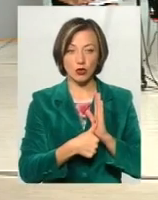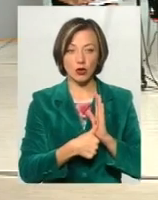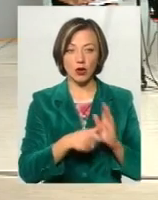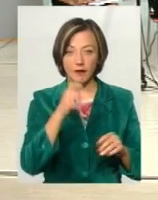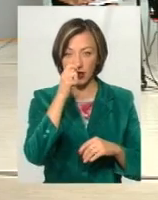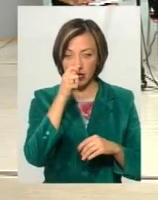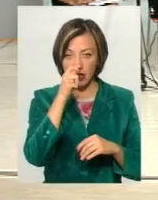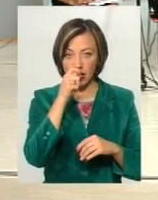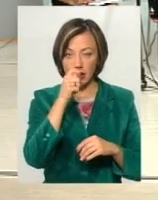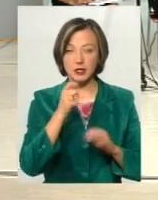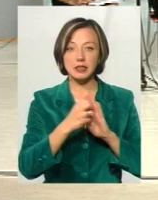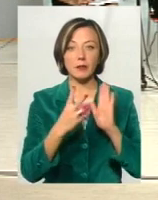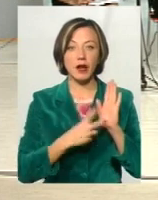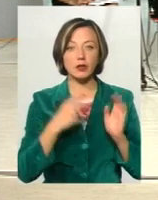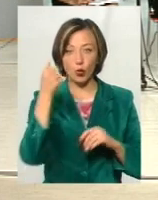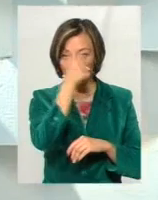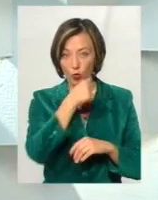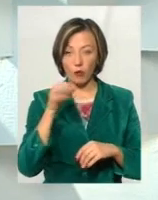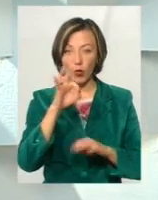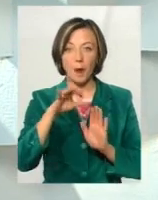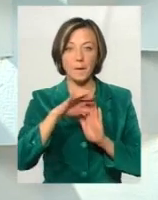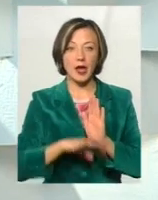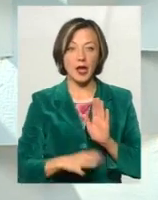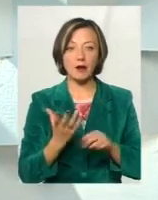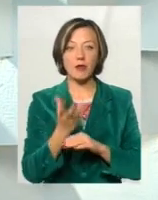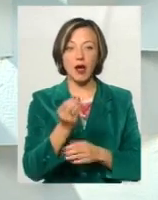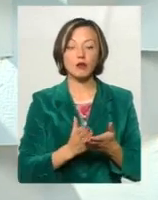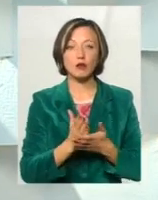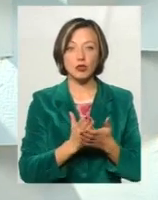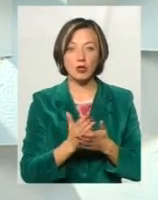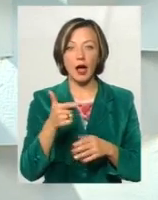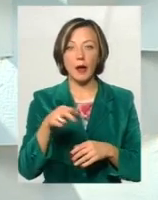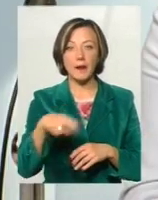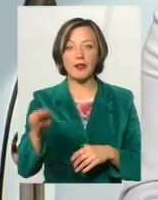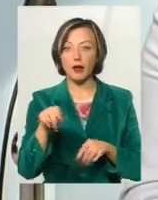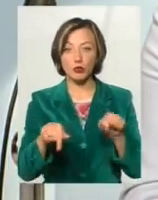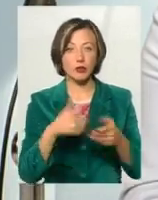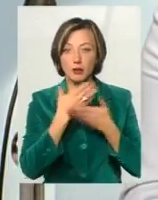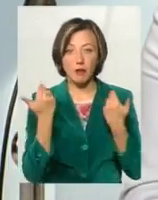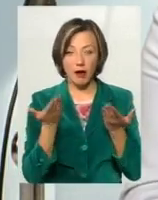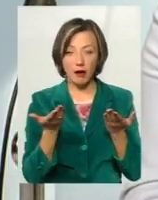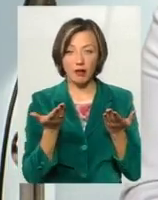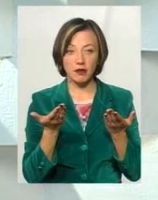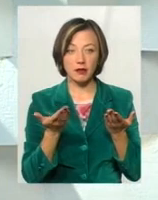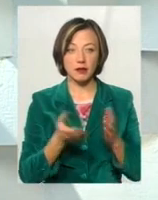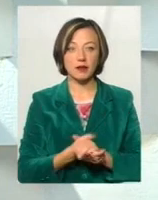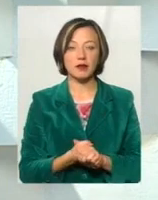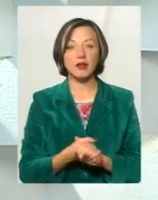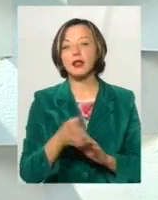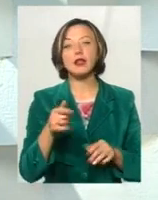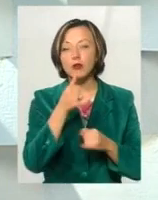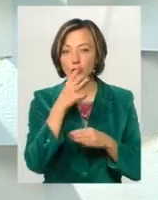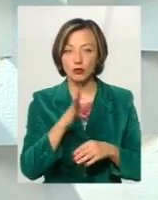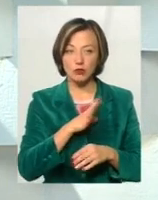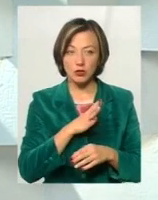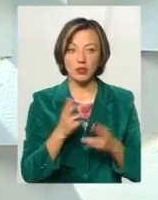6 квітня 2017 року про перелік платних послуг. ГПД тут нема. Нема тут ГПД, розумієте? Не може бути. Не